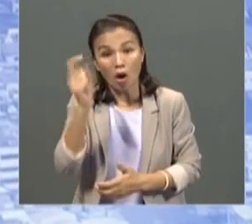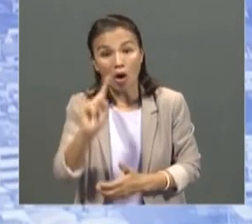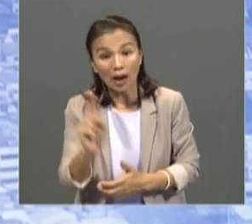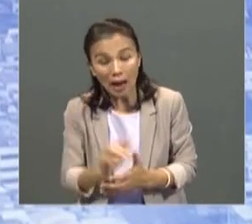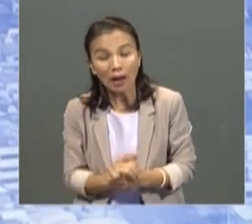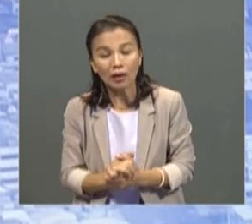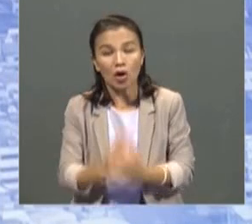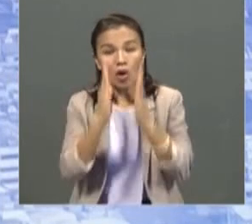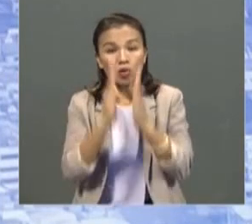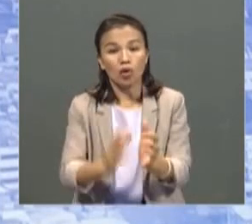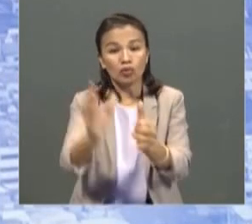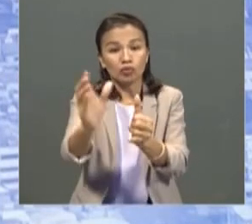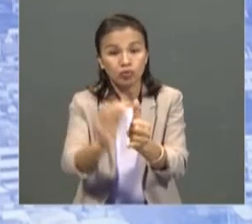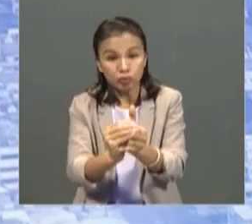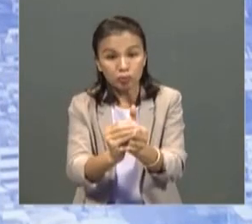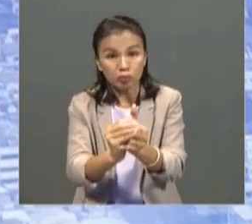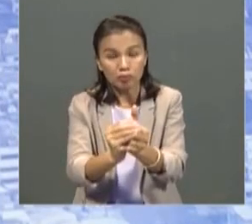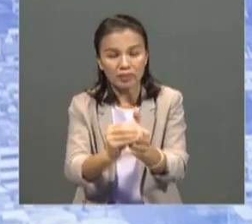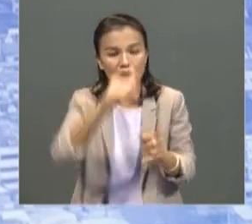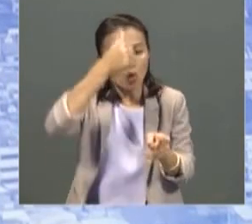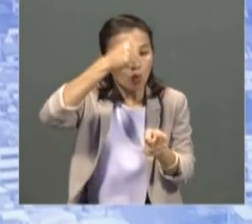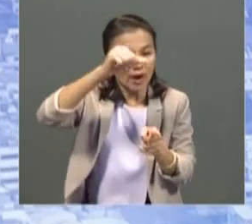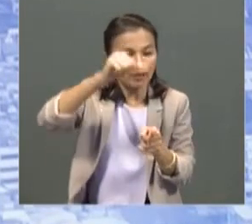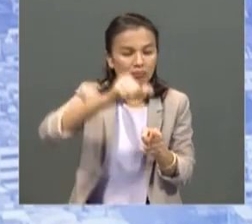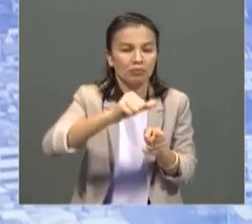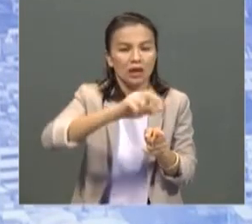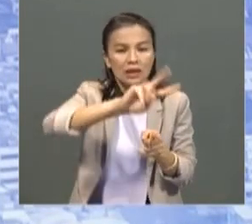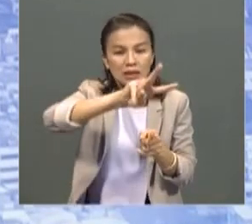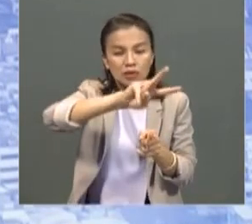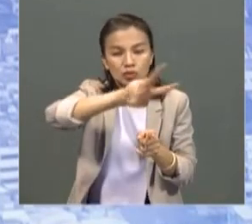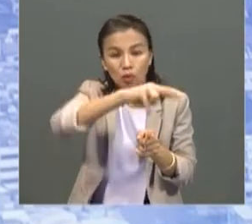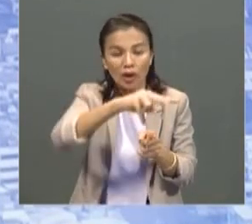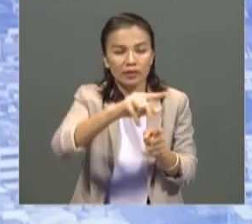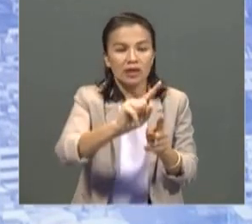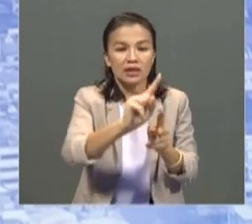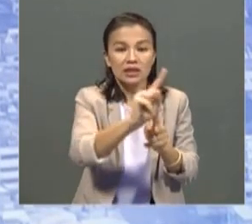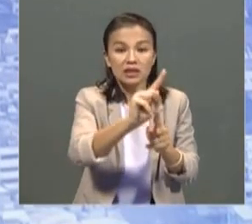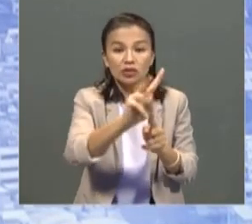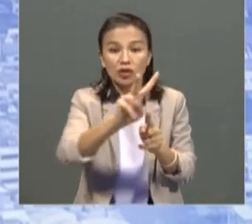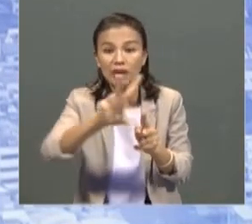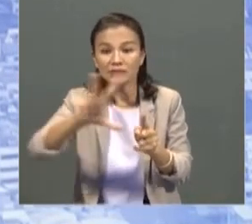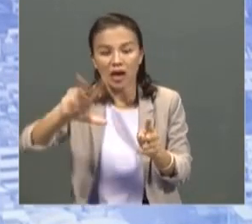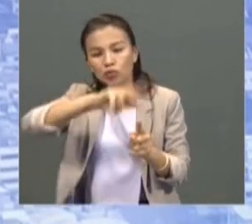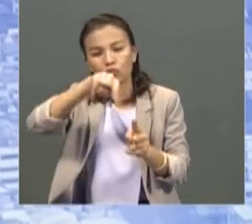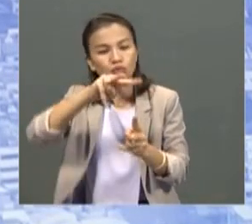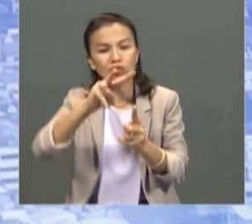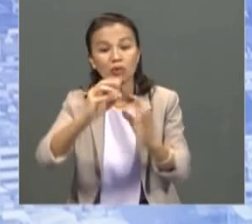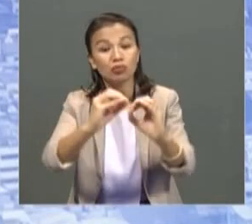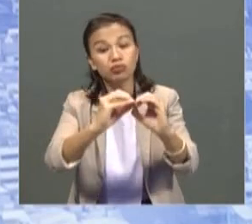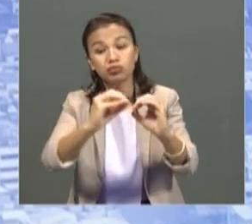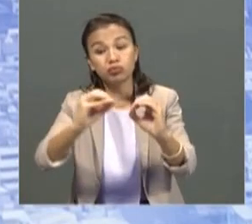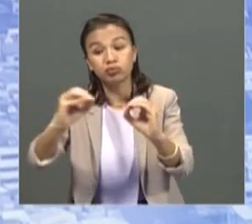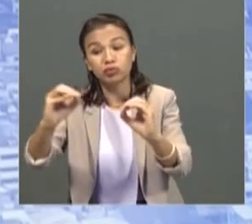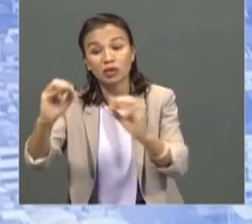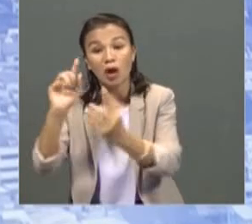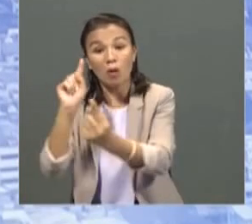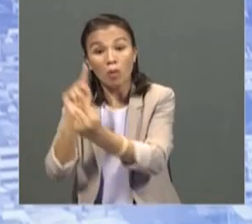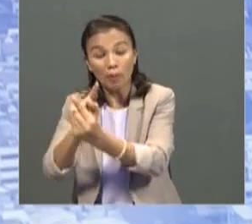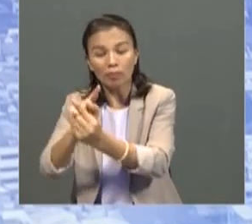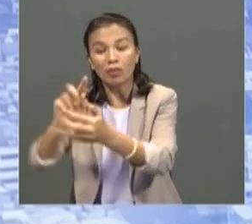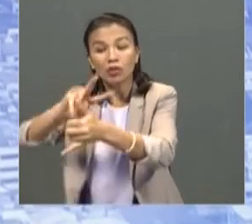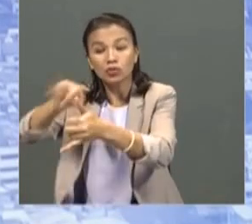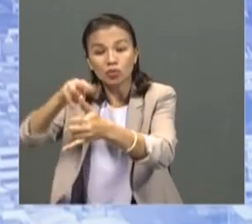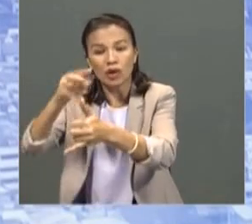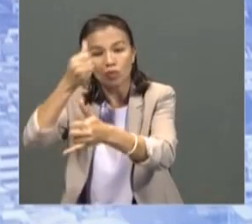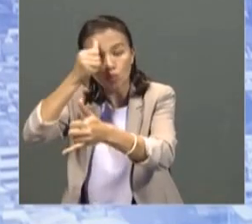อัดตัวตีใจดีส่วนนู้นแกได้พอเป็นล้อมส่วนจันนโรว่าที่เช่นเลือดอยู่นะกองลูกเปลี่ยนตรงแต่ตัวสัตย์เย็นนี่มาโปจะช่วย